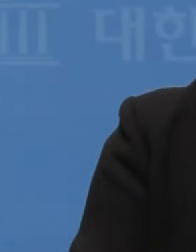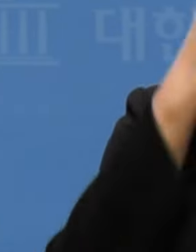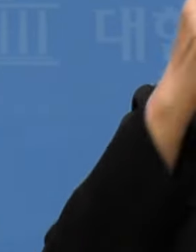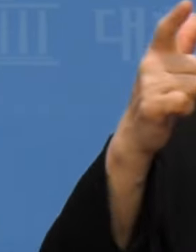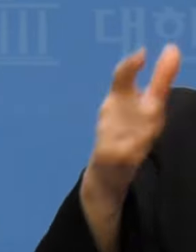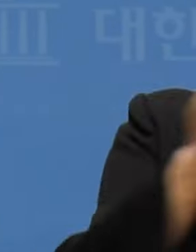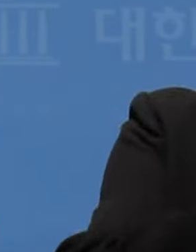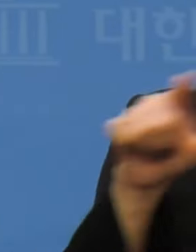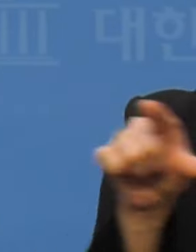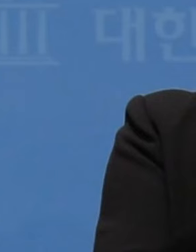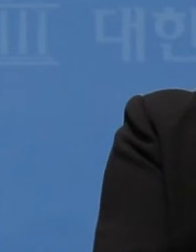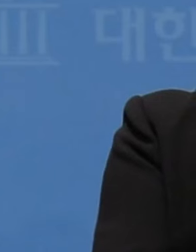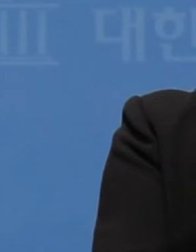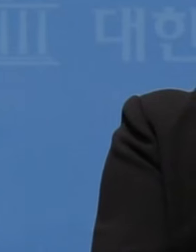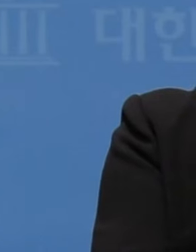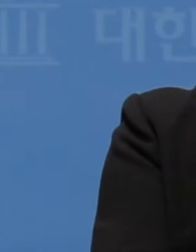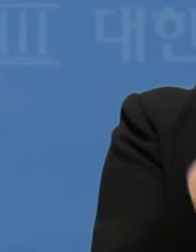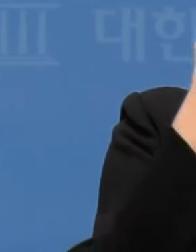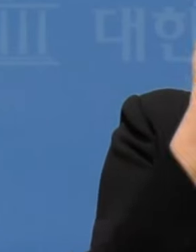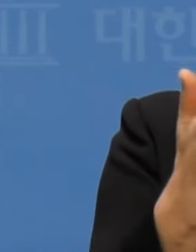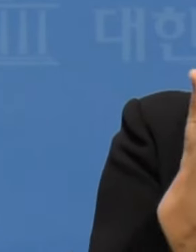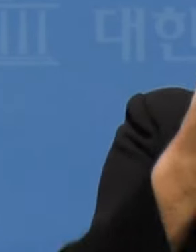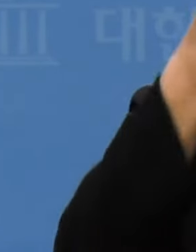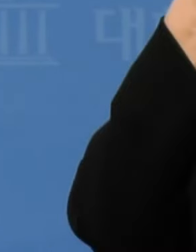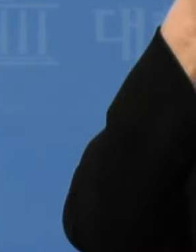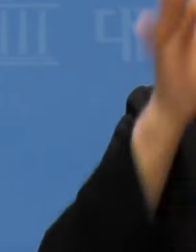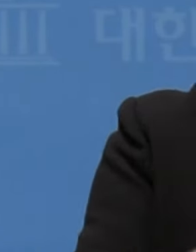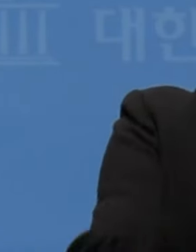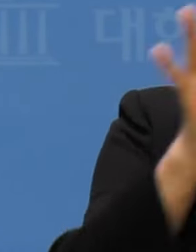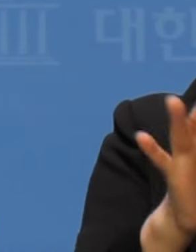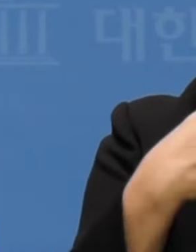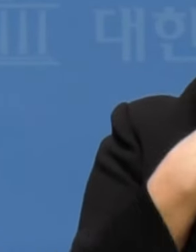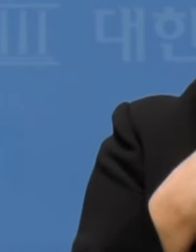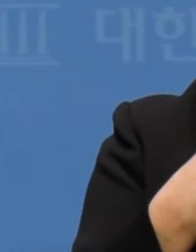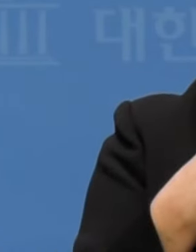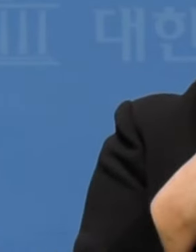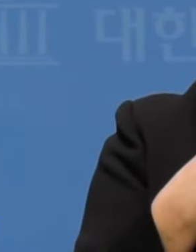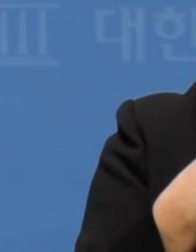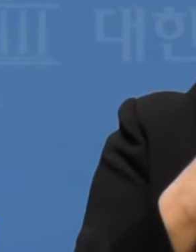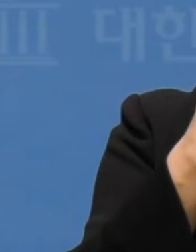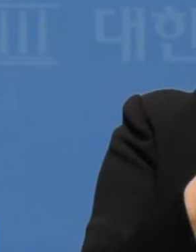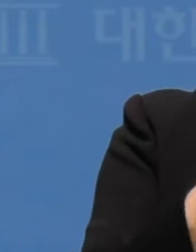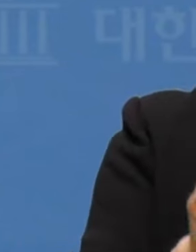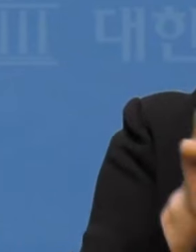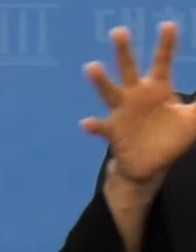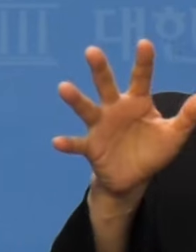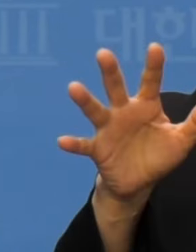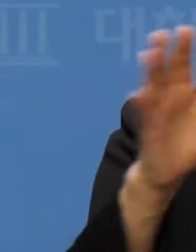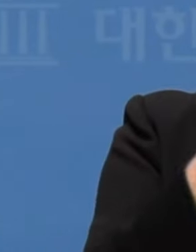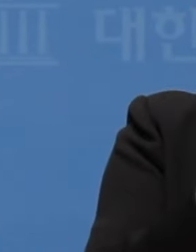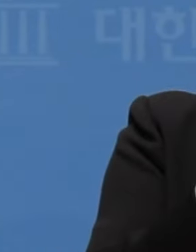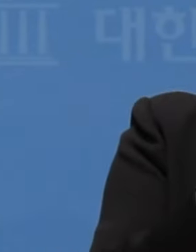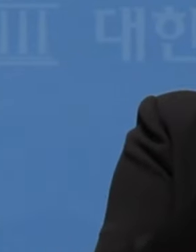용산을 가장 믿고 신뢰할 수 있는 기술, 경제, 안보의 허브로 만들겠습니다.